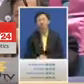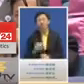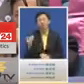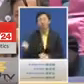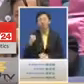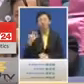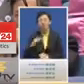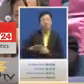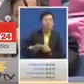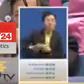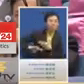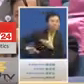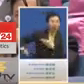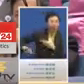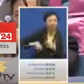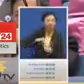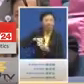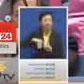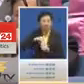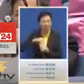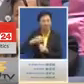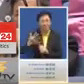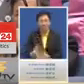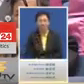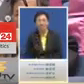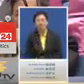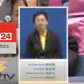ก็ถูกกีดกันออกจากเศรษฐกิจ